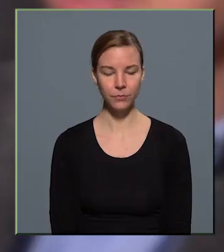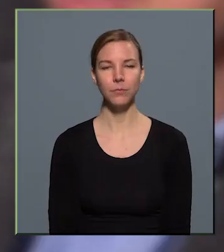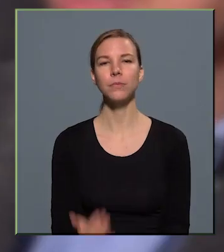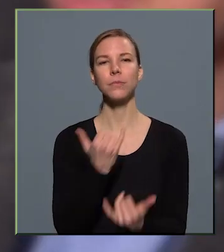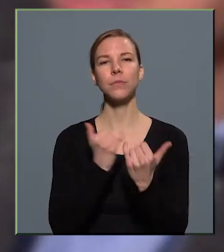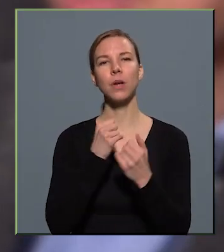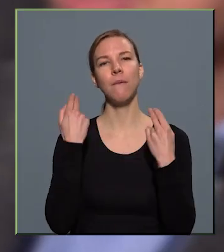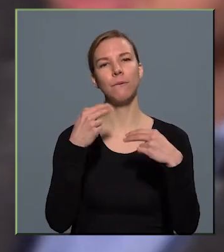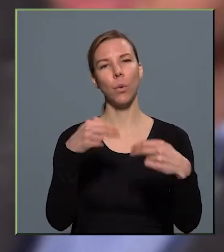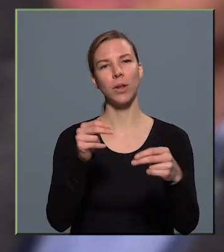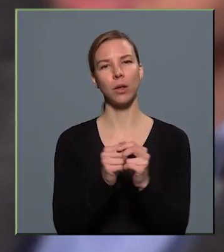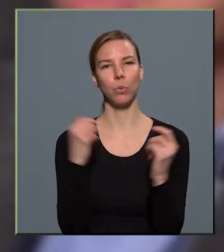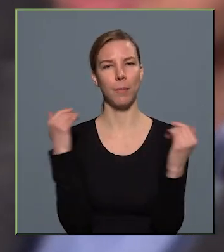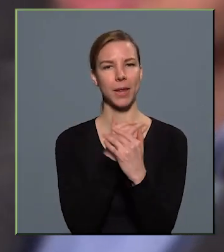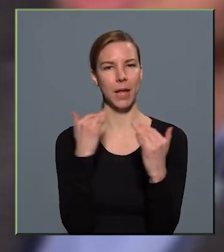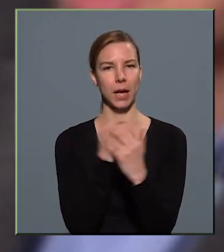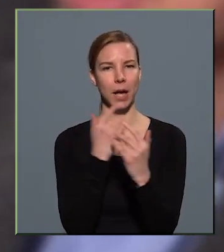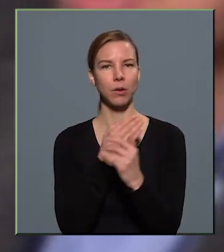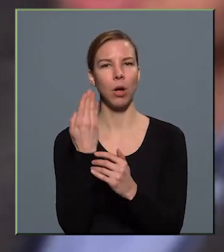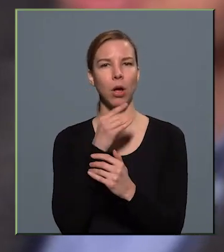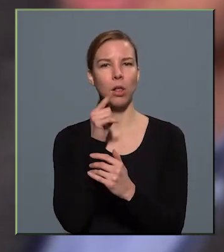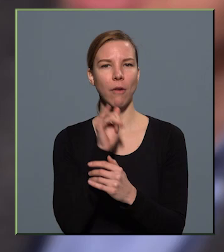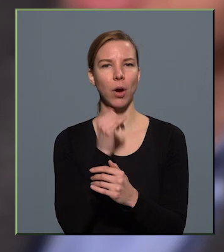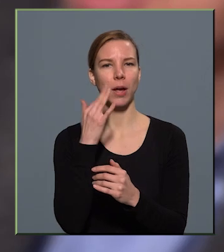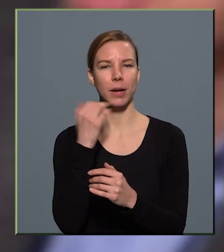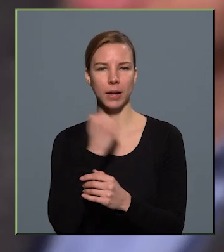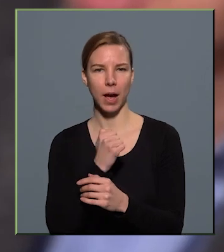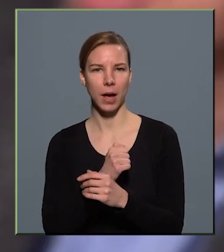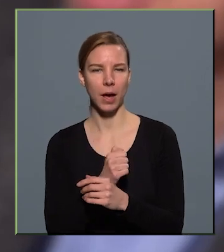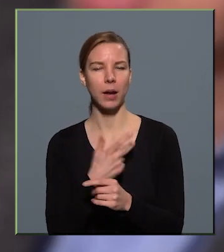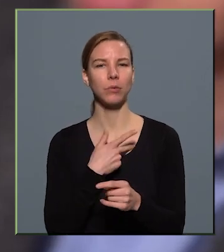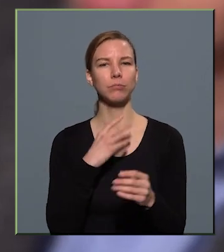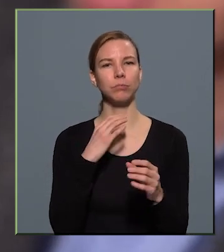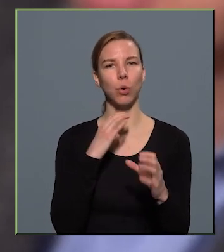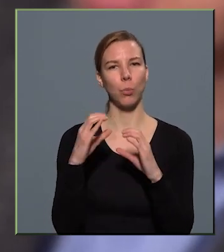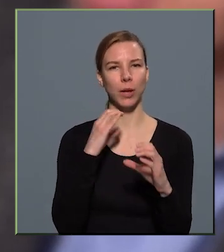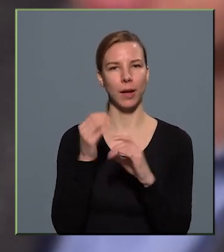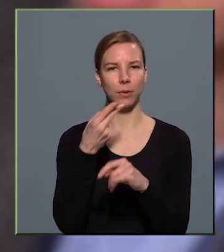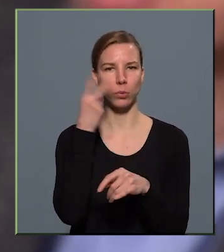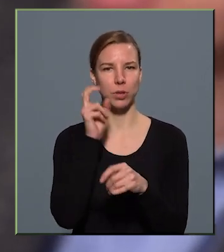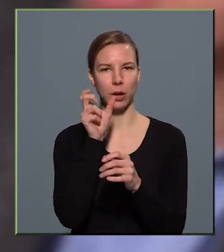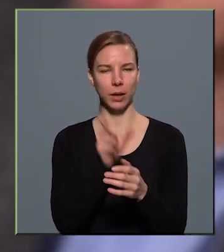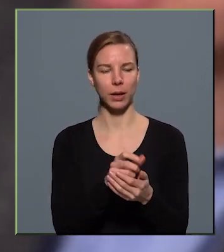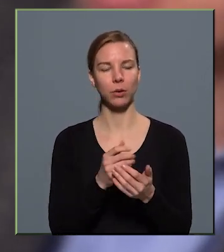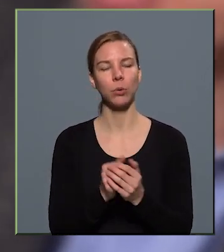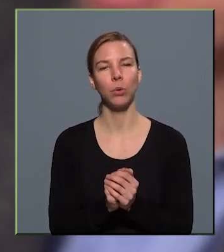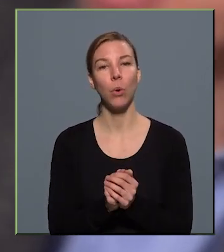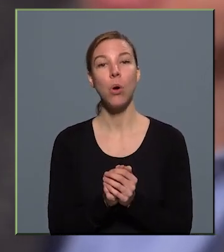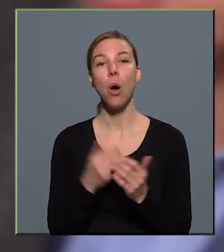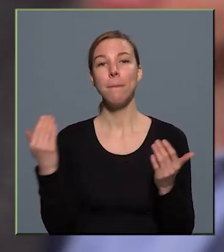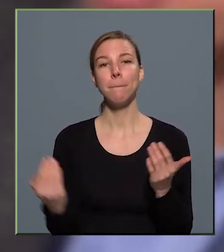Hamarosan folytatjuk a beszélgetést Hlabai Rihárddal, a MAVI ZRT kommunikációs vezetőjével, méghozzá